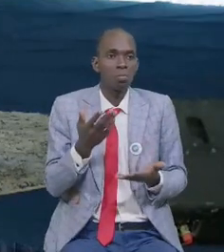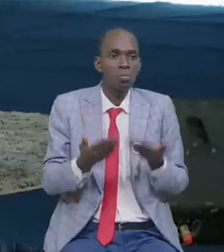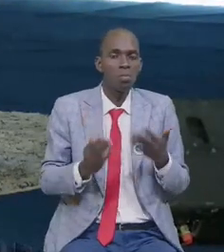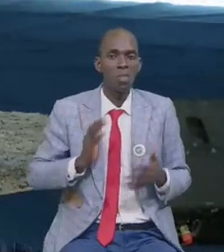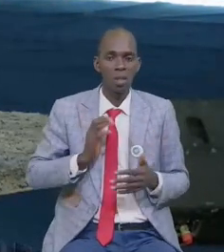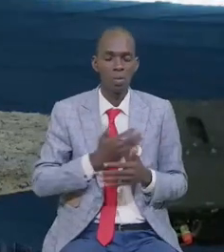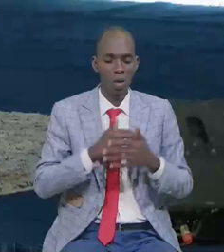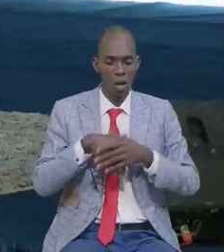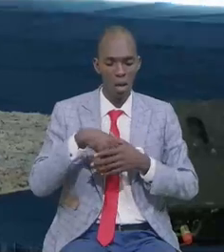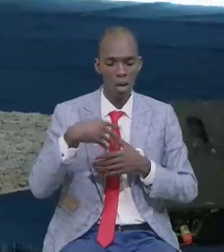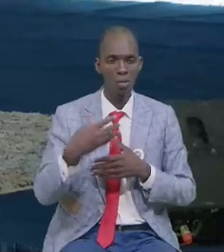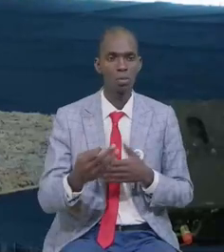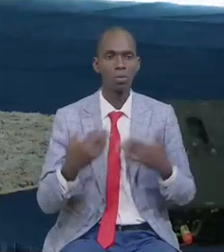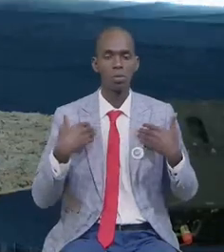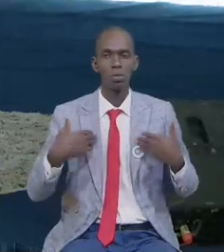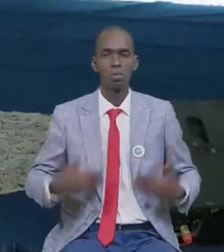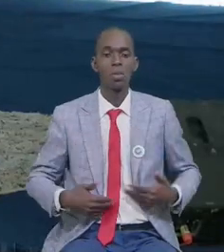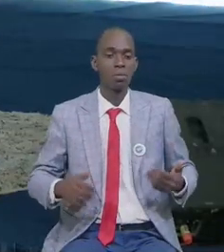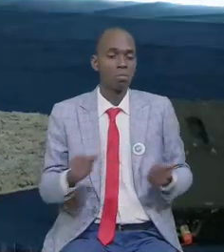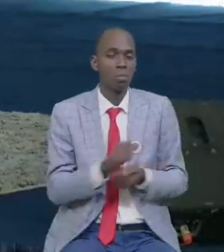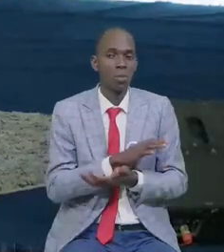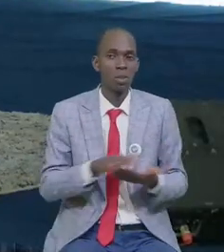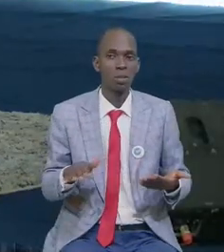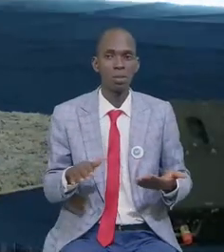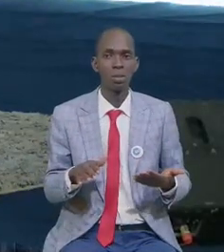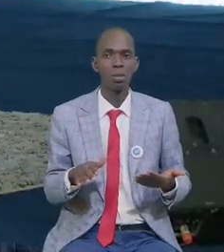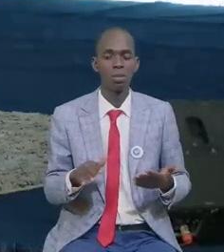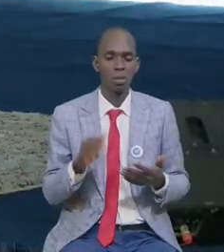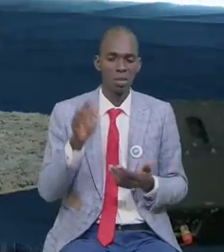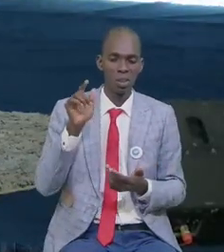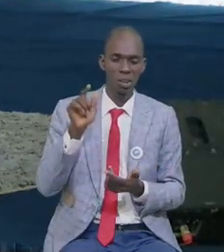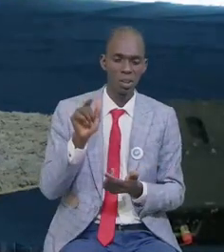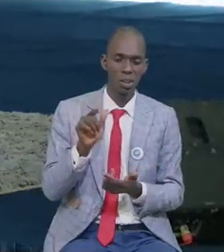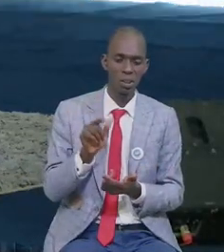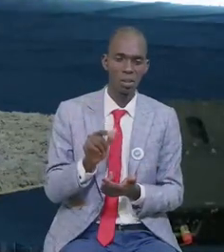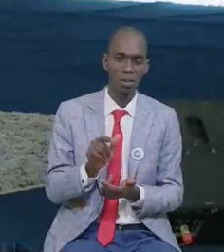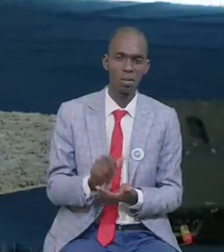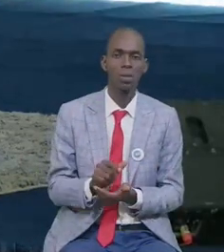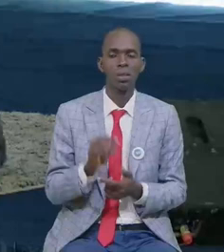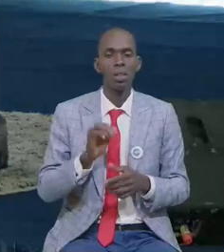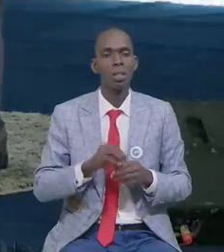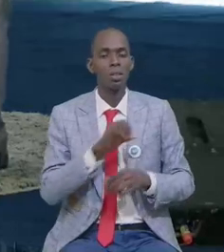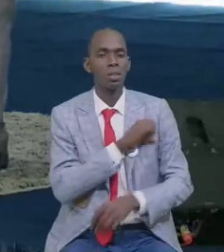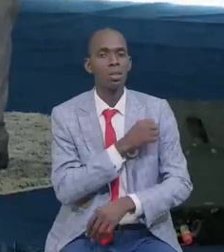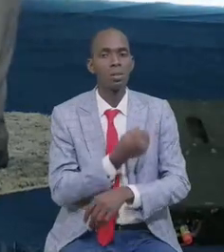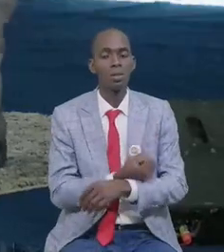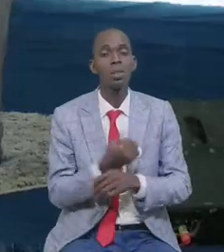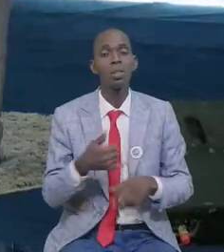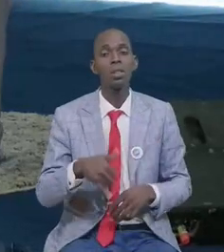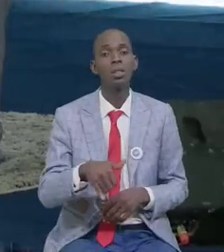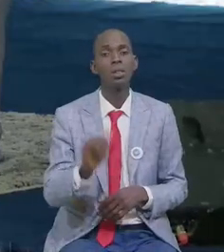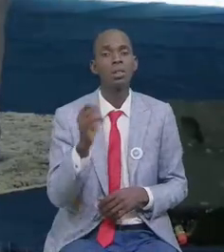homme extérieur se détruit, décline, décroît en force, notre